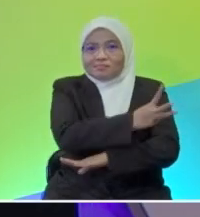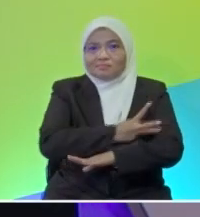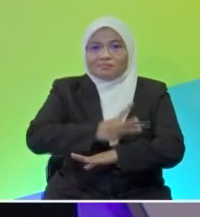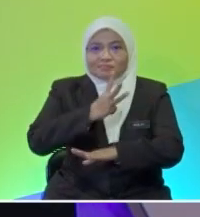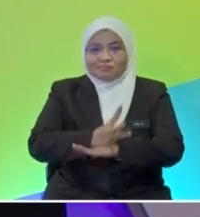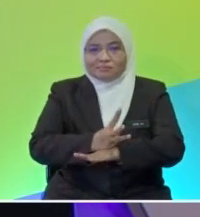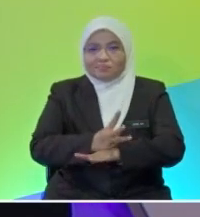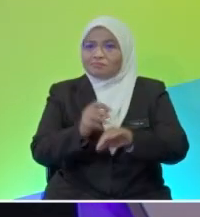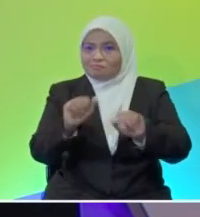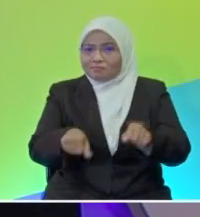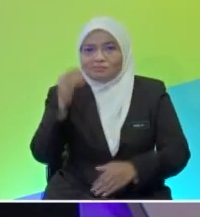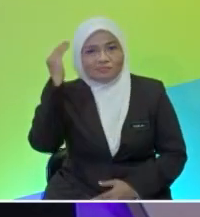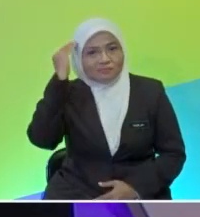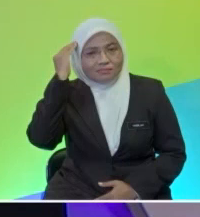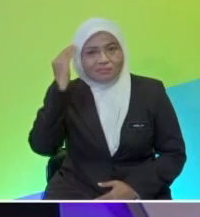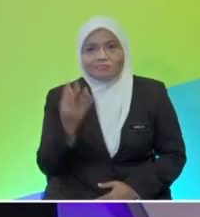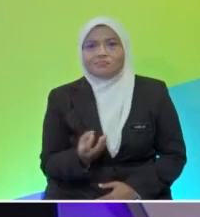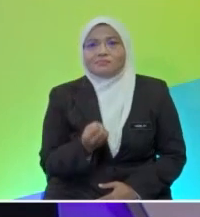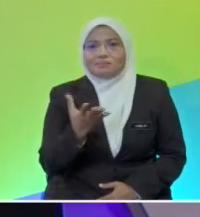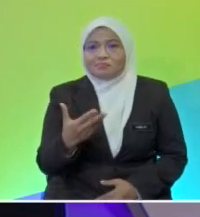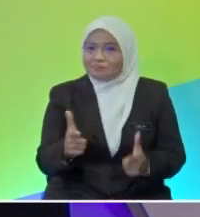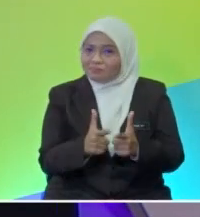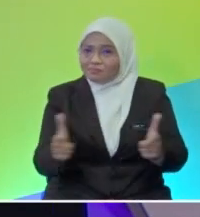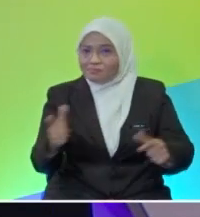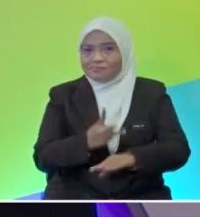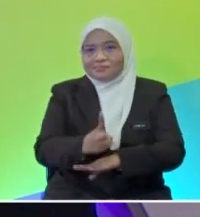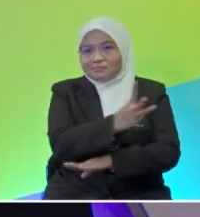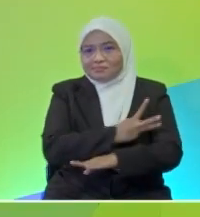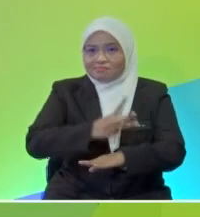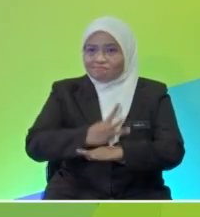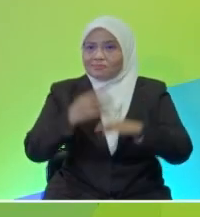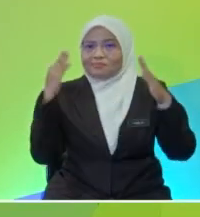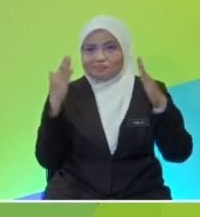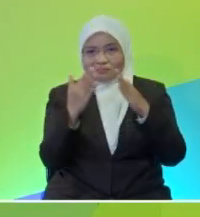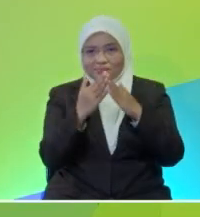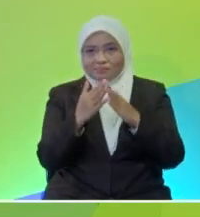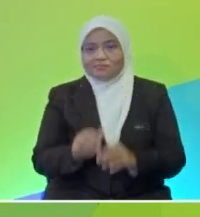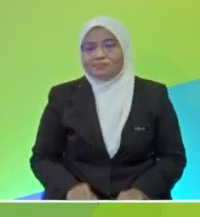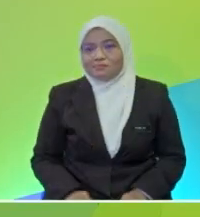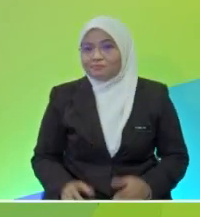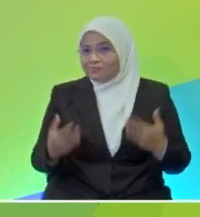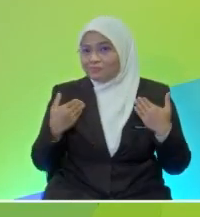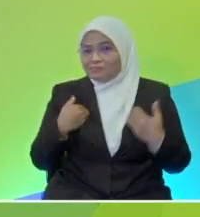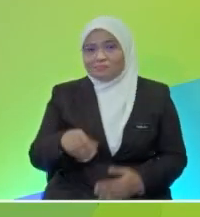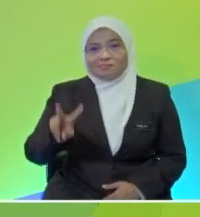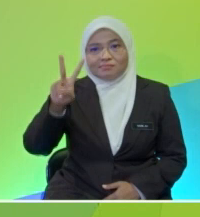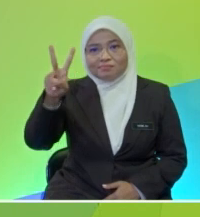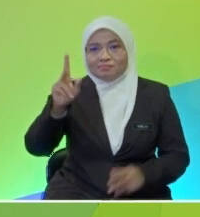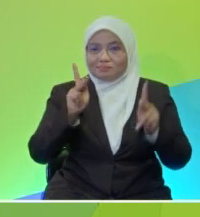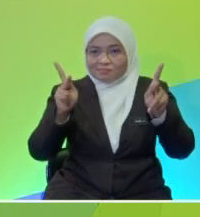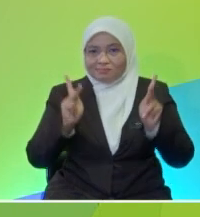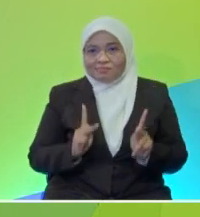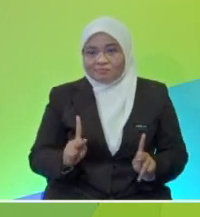rumah kita kita beritahu dan juga kita ada dua kaidah lah untuk membuat kaidah pengukuran ini memudahkan